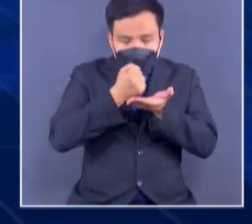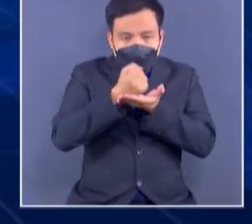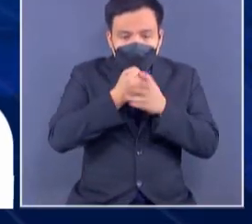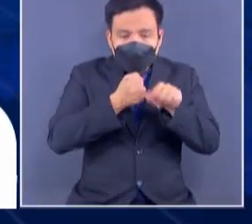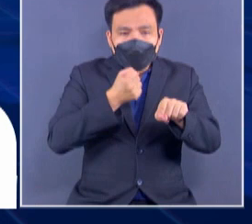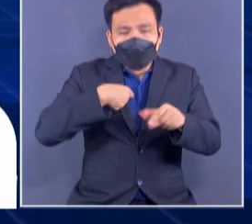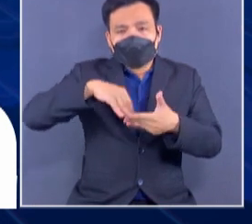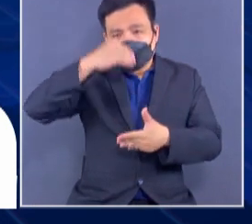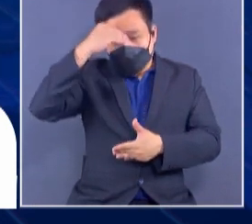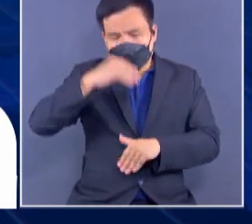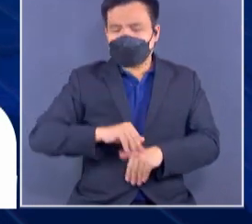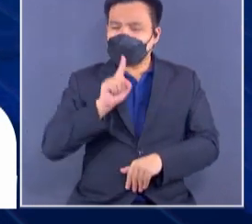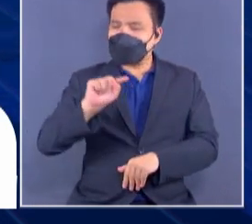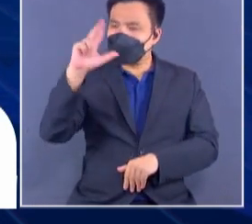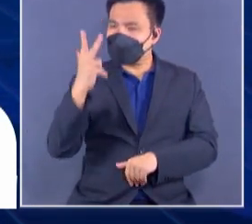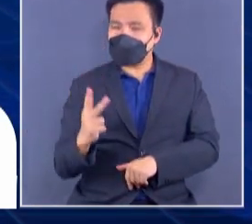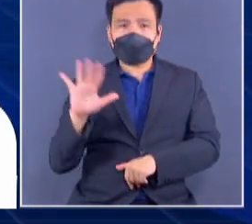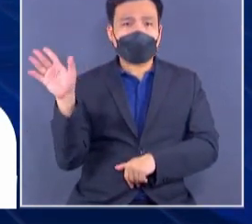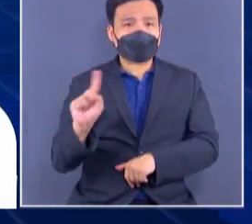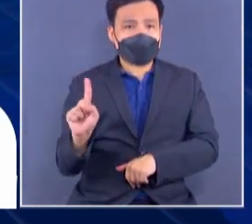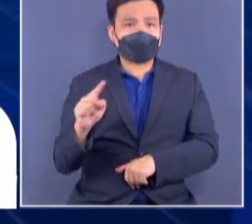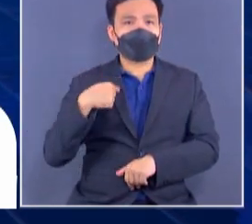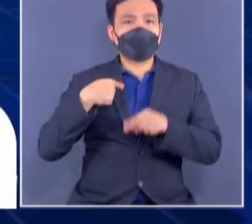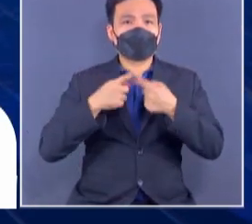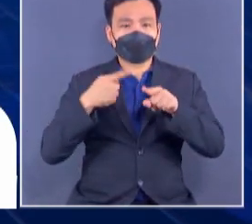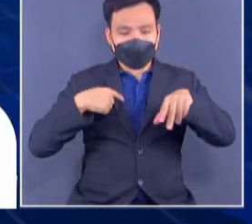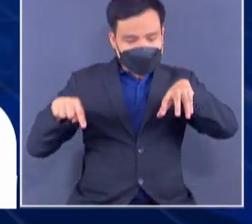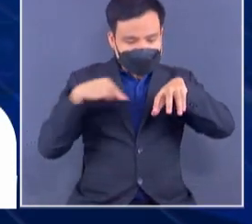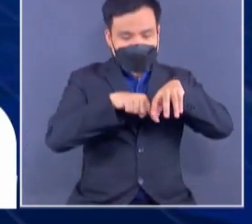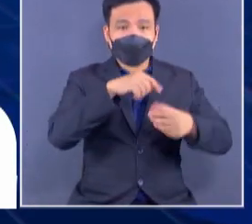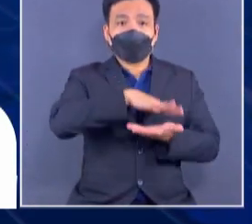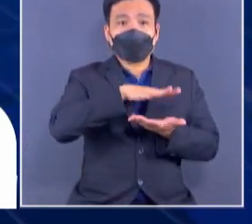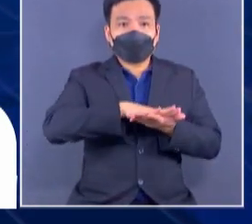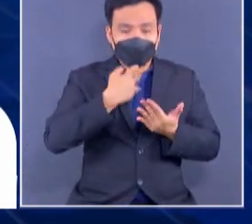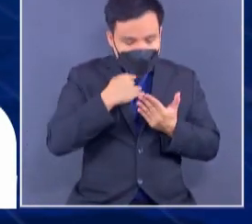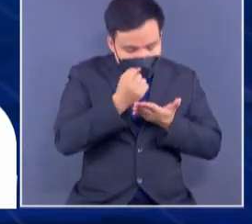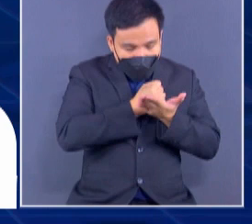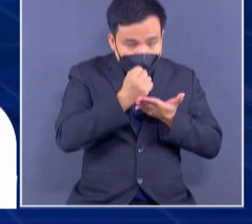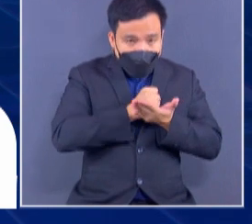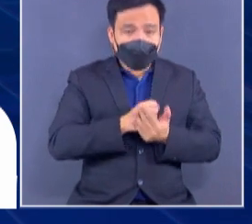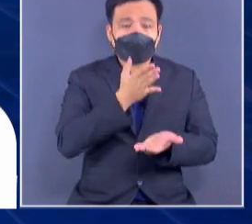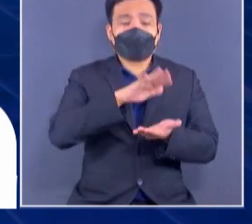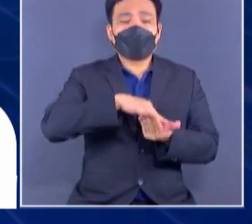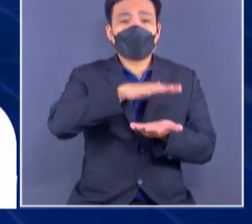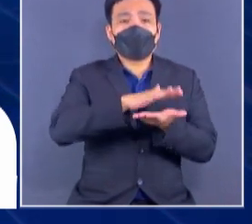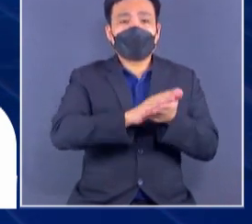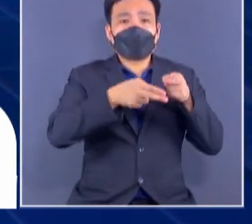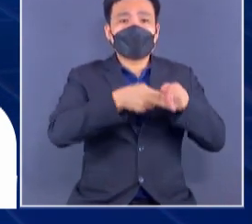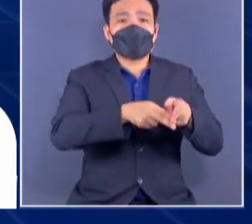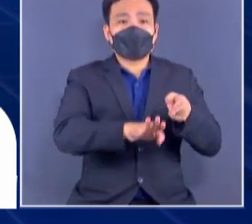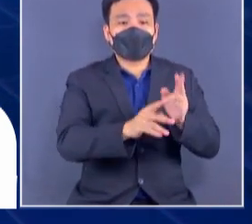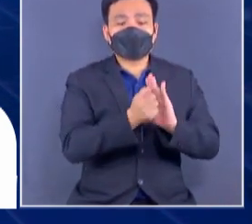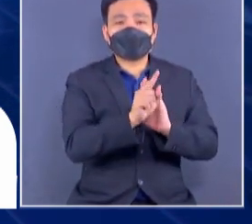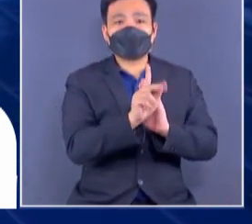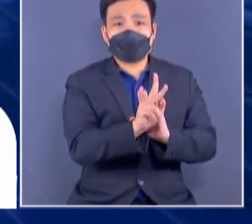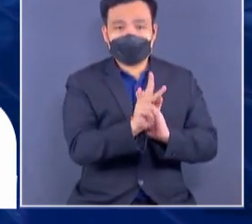แต่ที่แน่ๆคือสูบในโรงเรียนแน่นอนครับคุณผู้ชมครับกรณีนี้นะครับเป็นโรงเรียนเอกชนในจังหวัดศรีสะเกษครับนักเรียนชั้นม